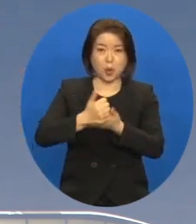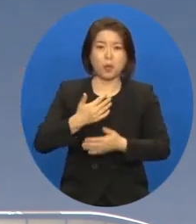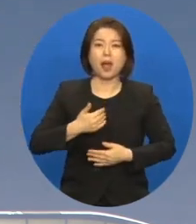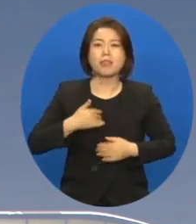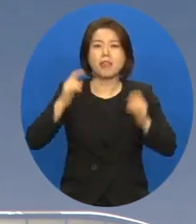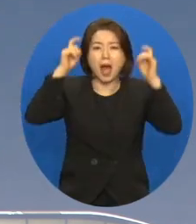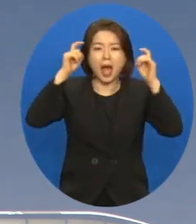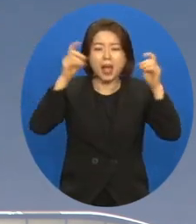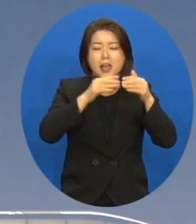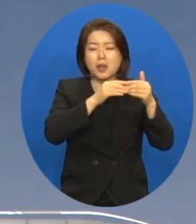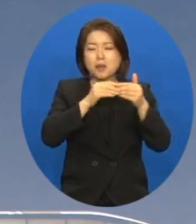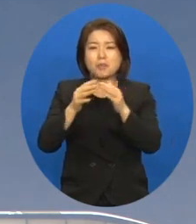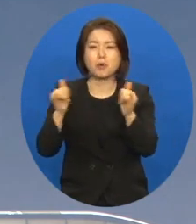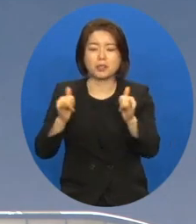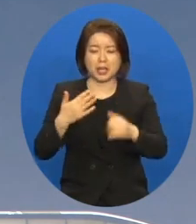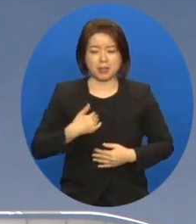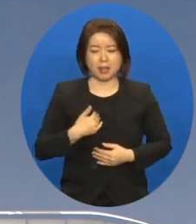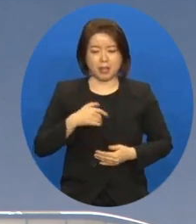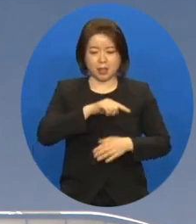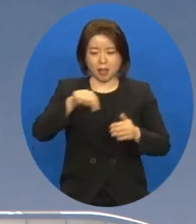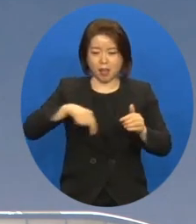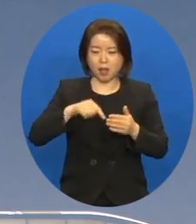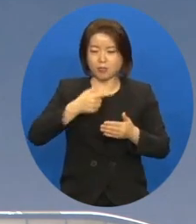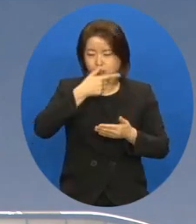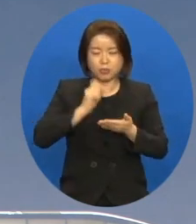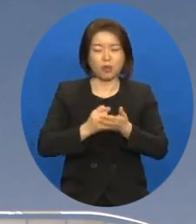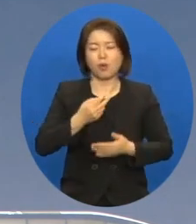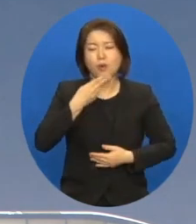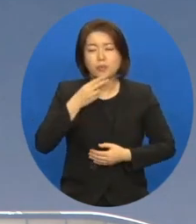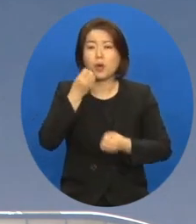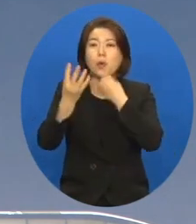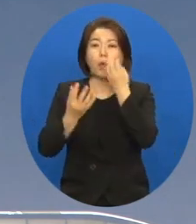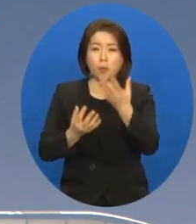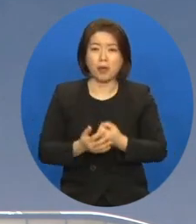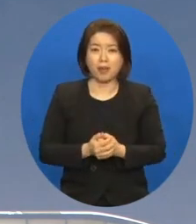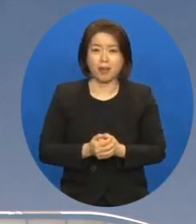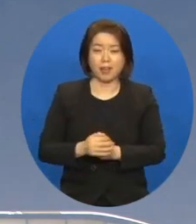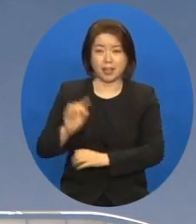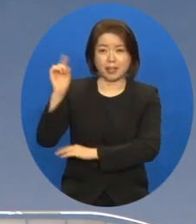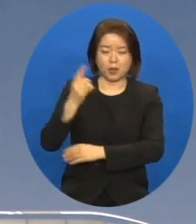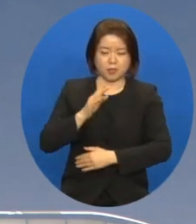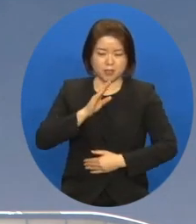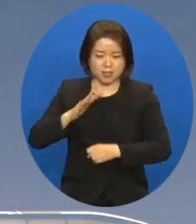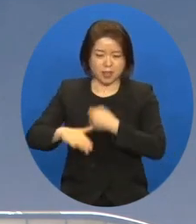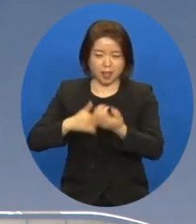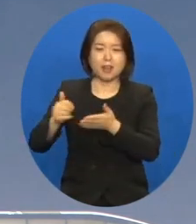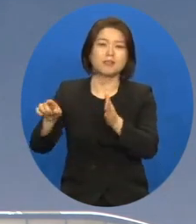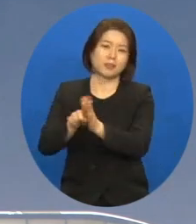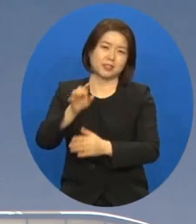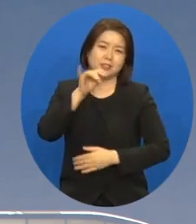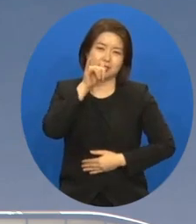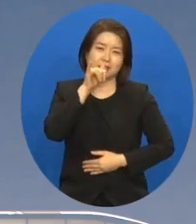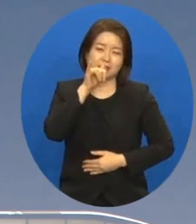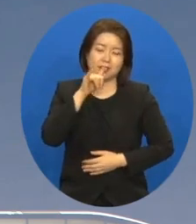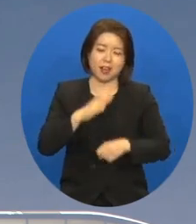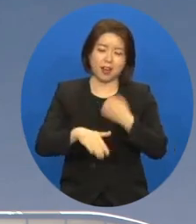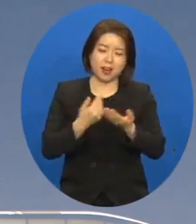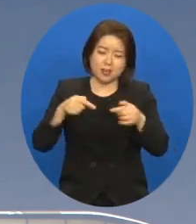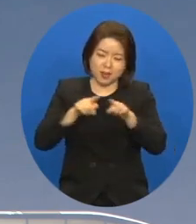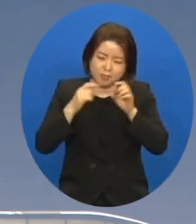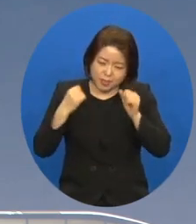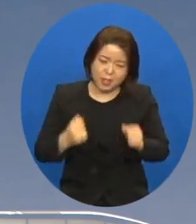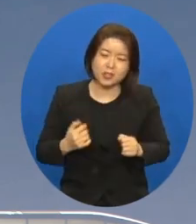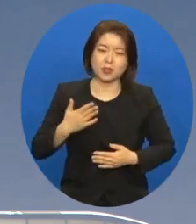내게 부족함이 없으리로다 그렇게 고백했습니다. 다윗은 진짜 하나님을 믿었습니다. 하나님이 함께 계시고